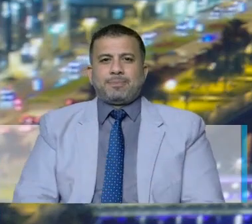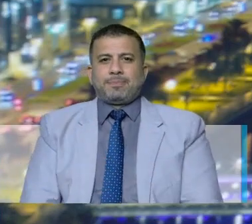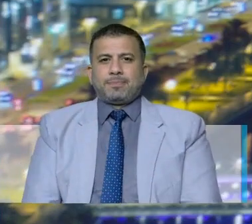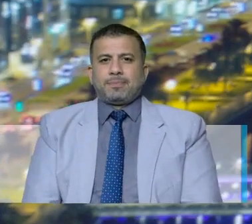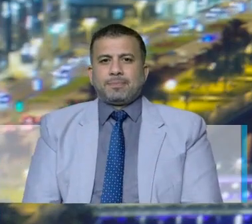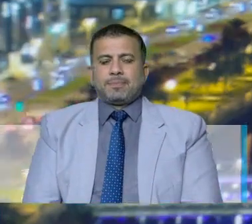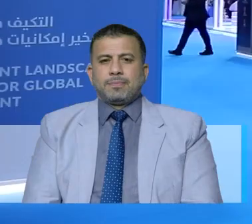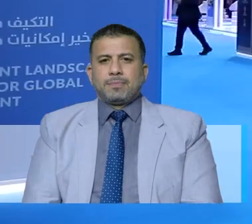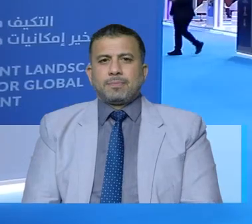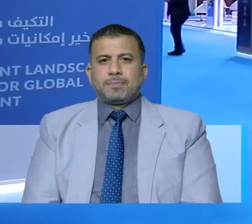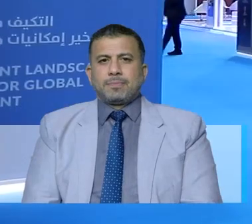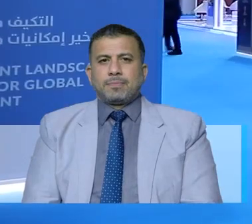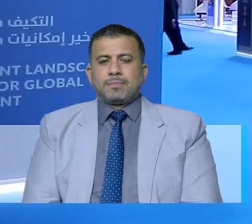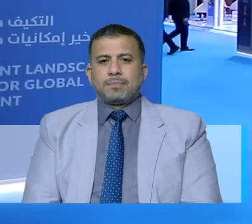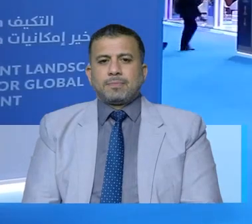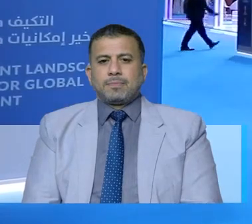الاستثماري.